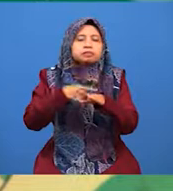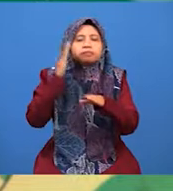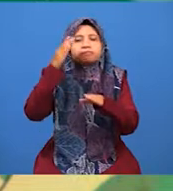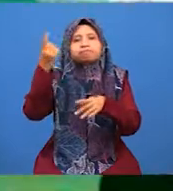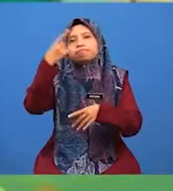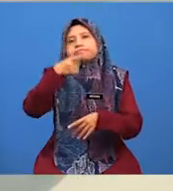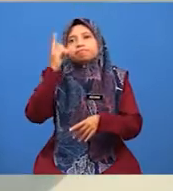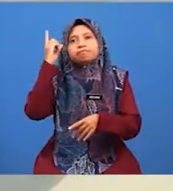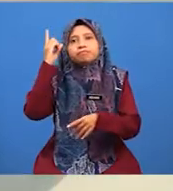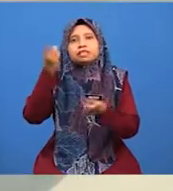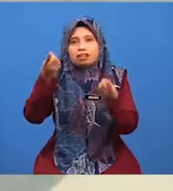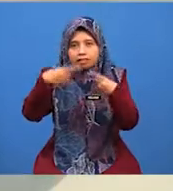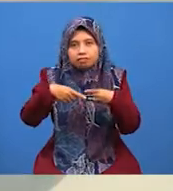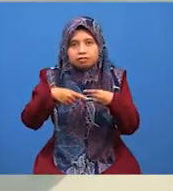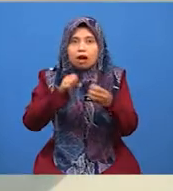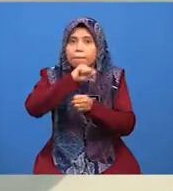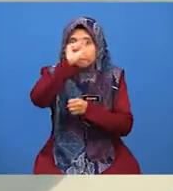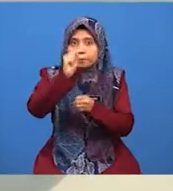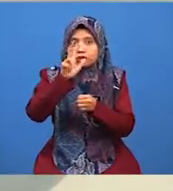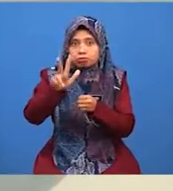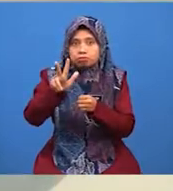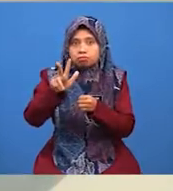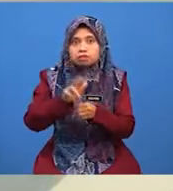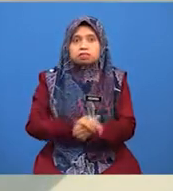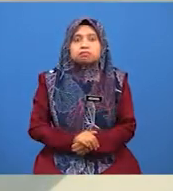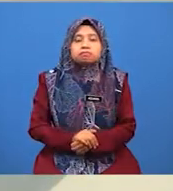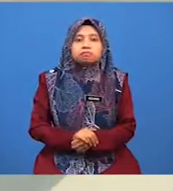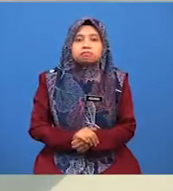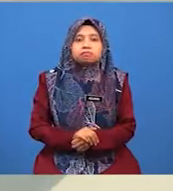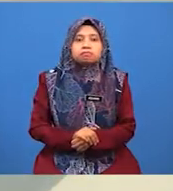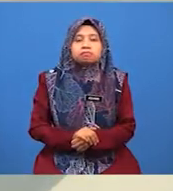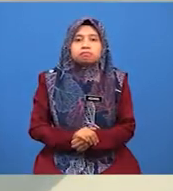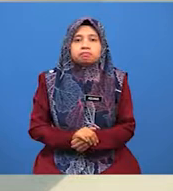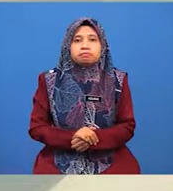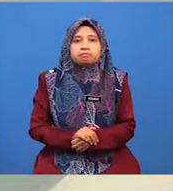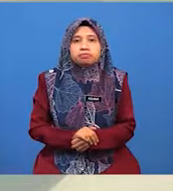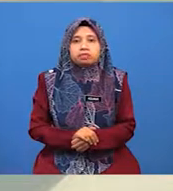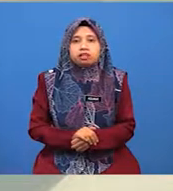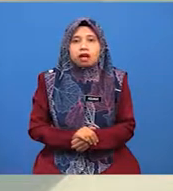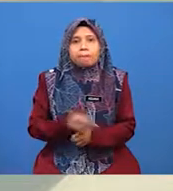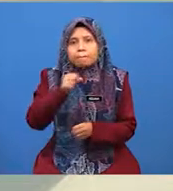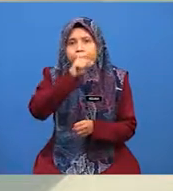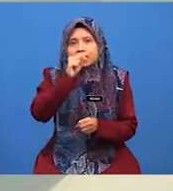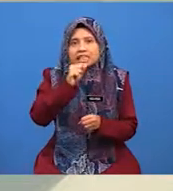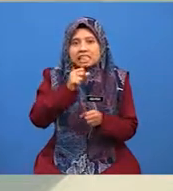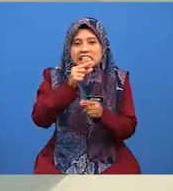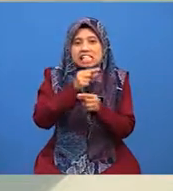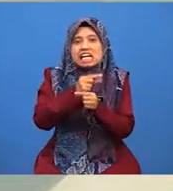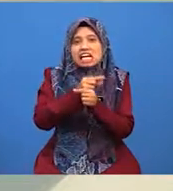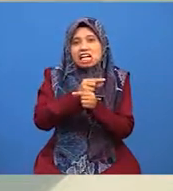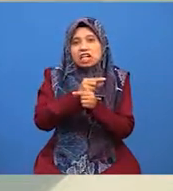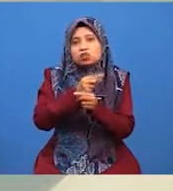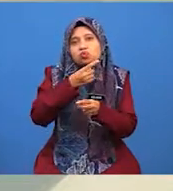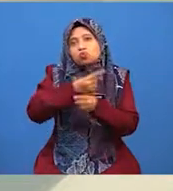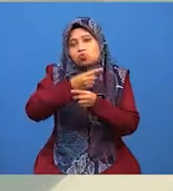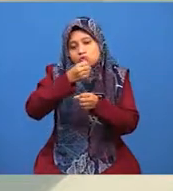datang. Persoalan ketiga yang kita pelajari pada hari ini ialah persoalan kegigihan